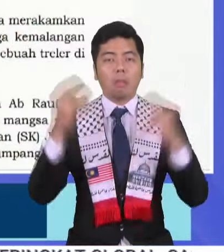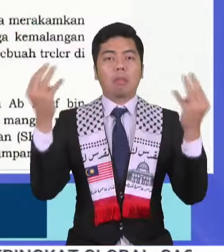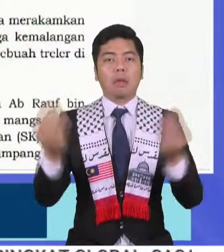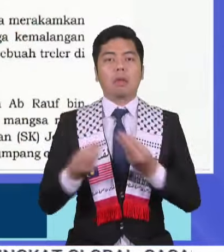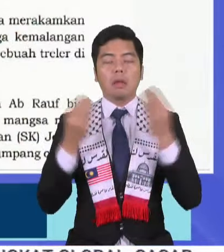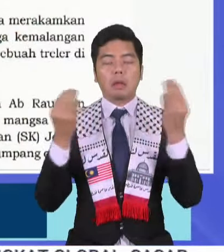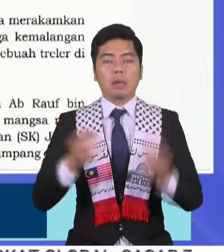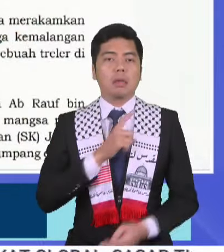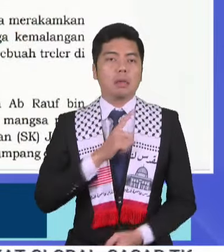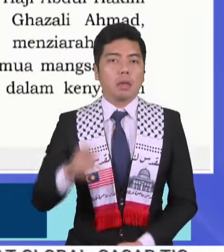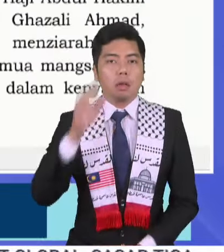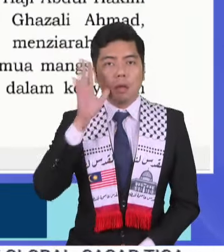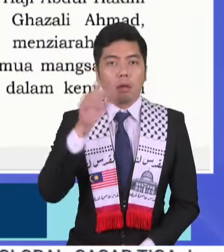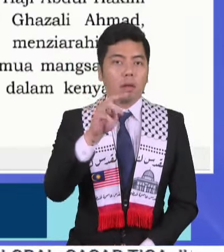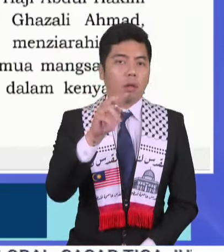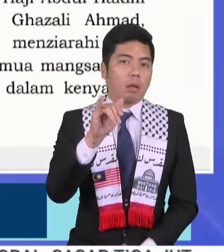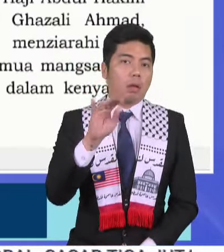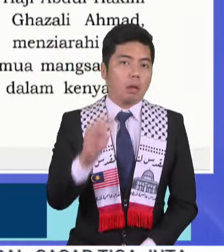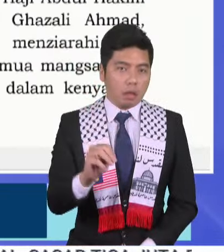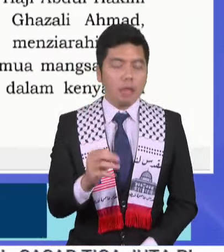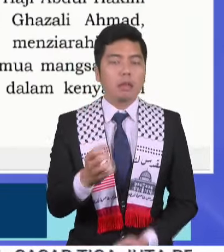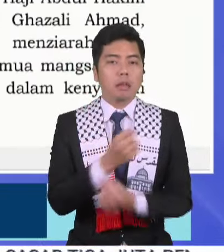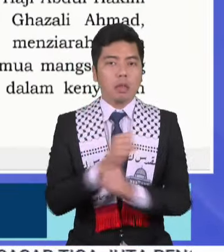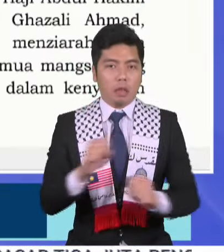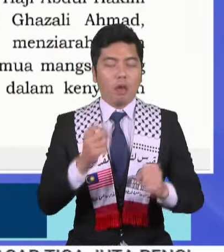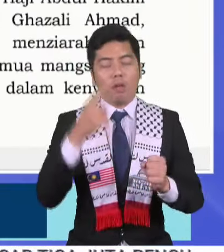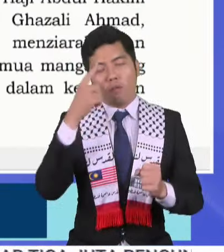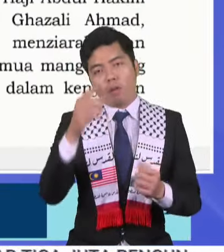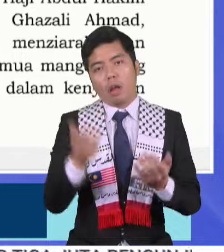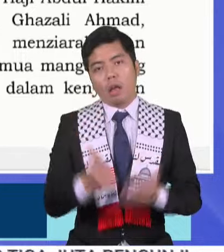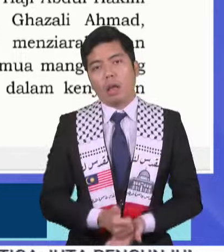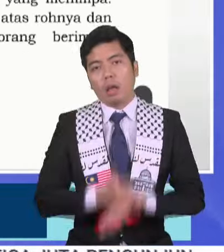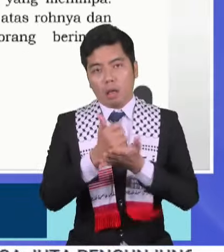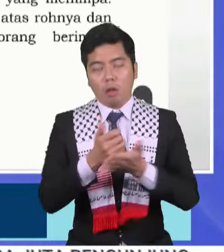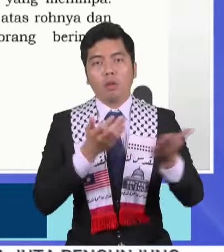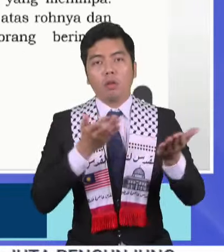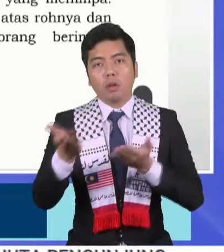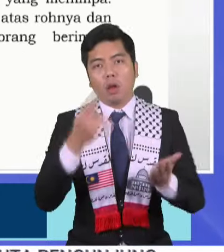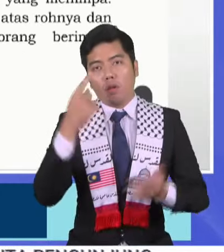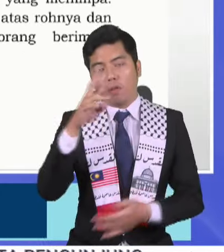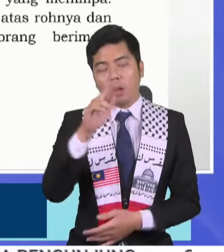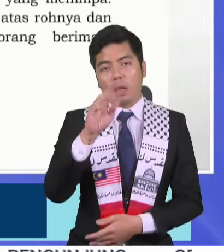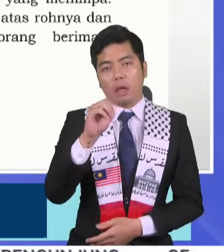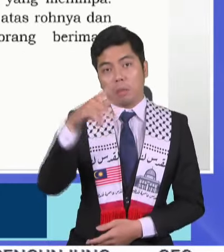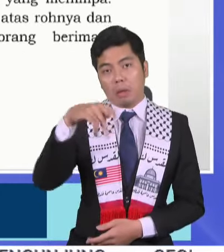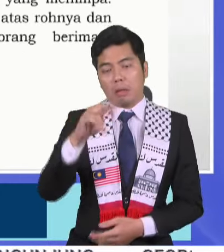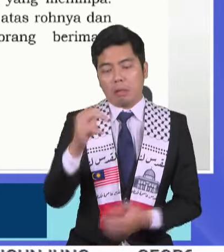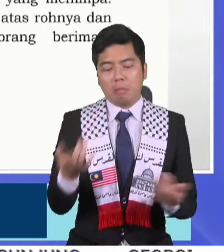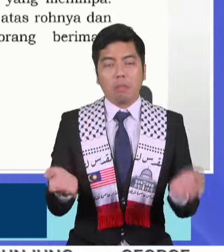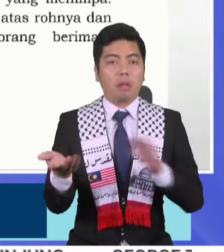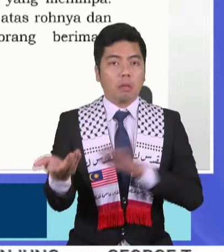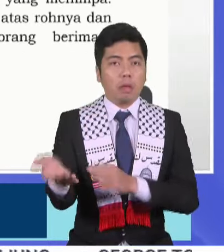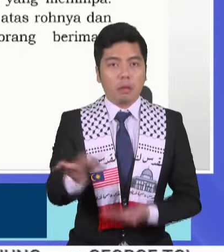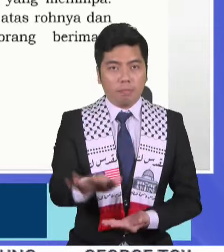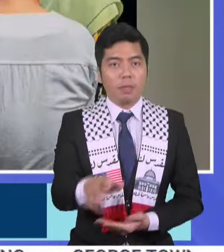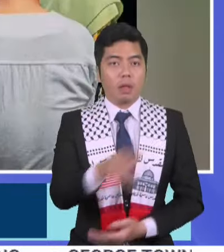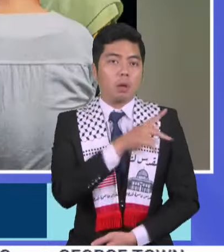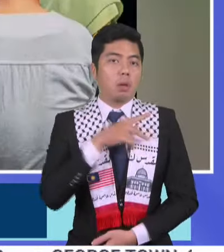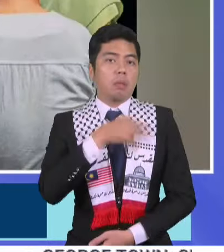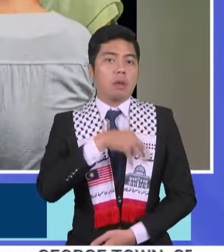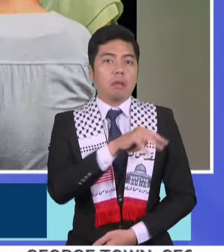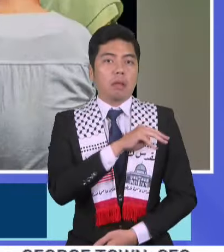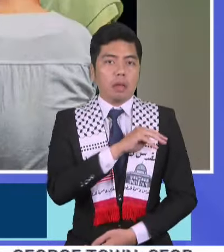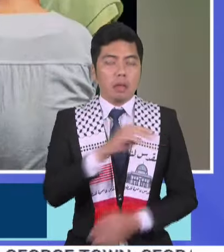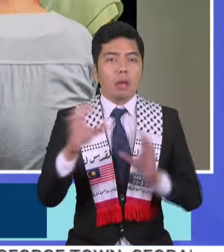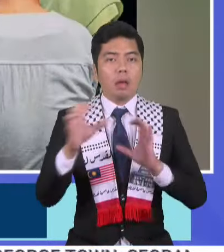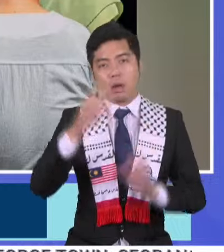Majlis Agama Islam Melaka, MAIM, sedia membantu pengurusan jenazah mangsa nahas di Rompin awal pagi tadi. Ketua Menteri turut memaklumkan kerajaan